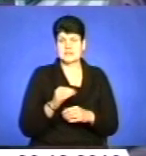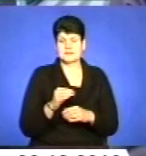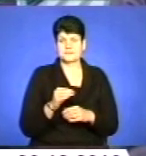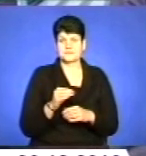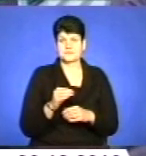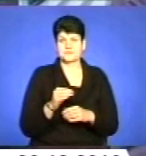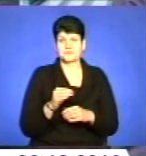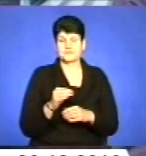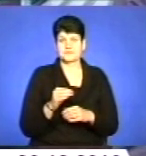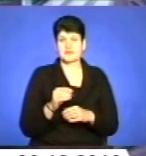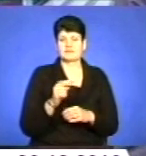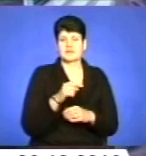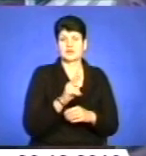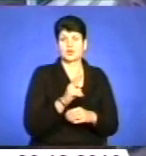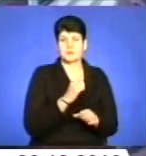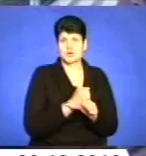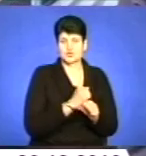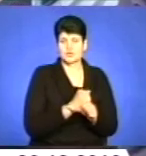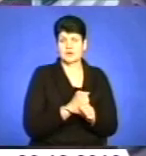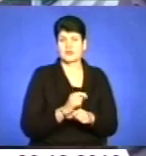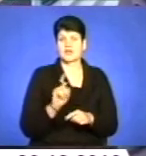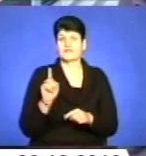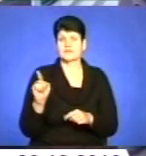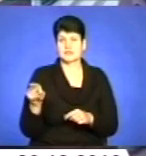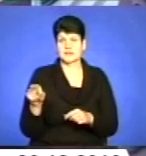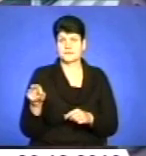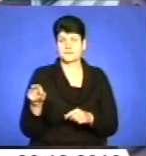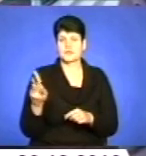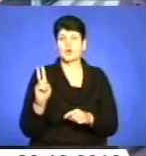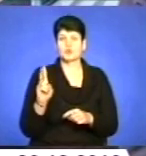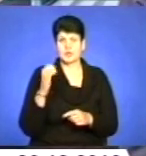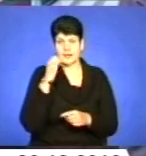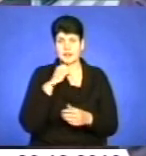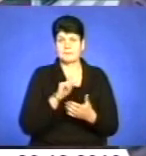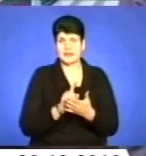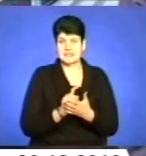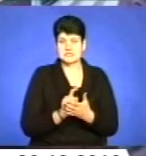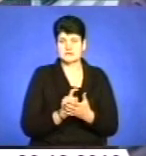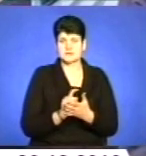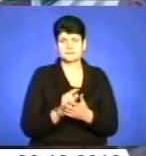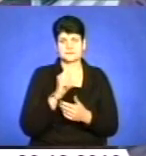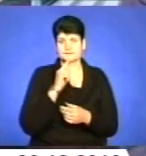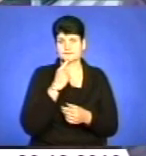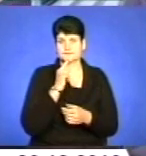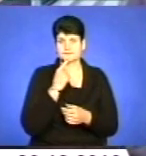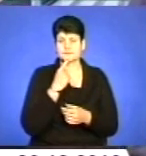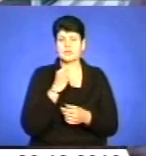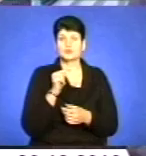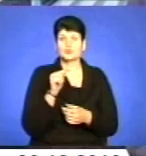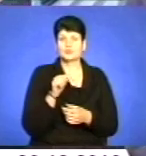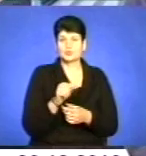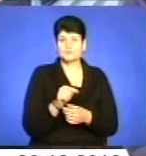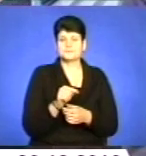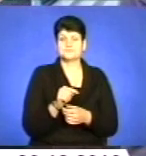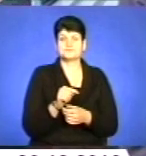у всіх і в тих, хто працює, і в тих, хто на пенсії, досить скрутне,